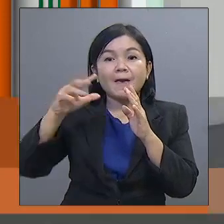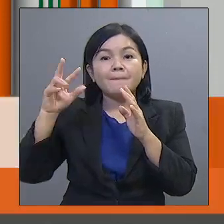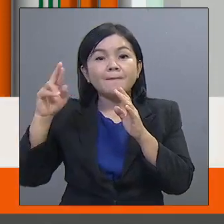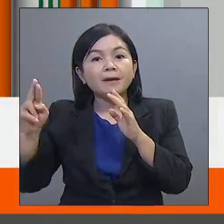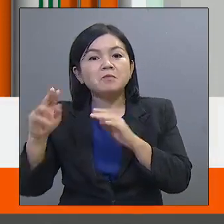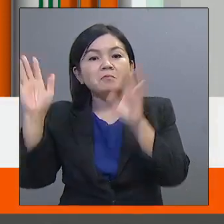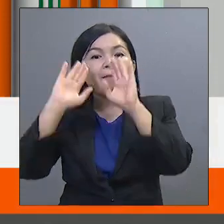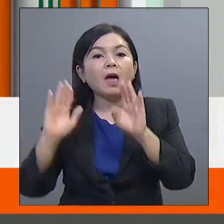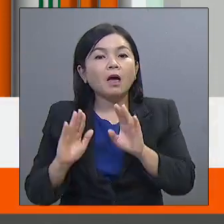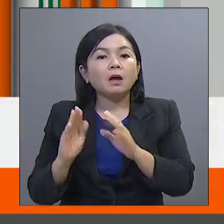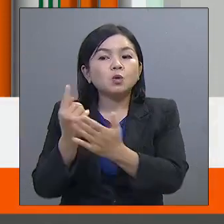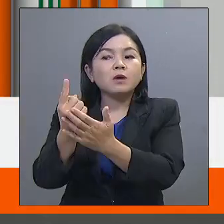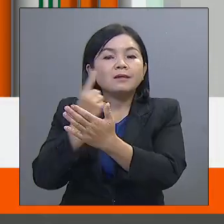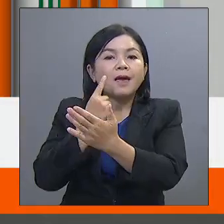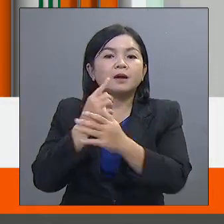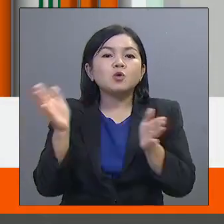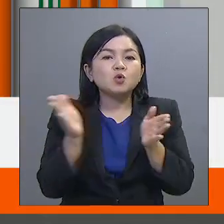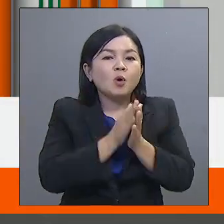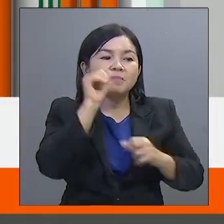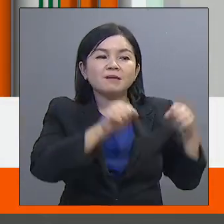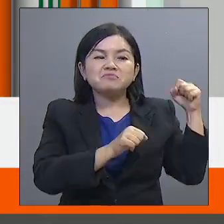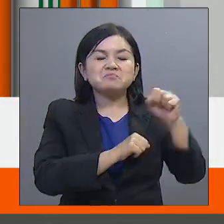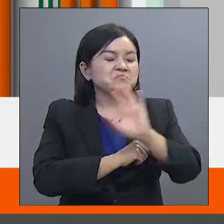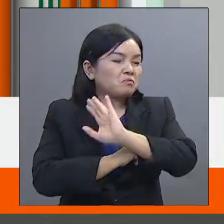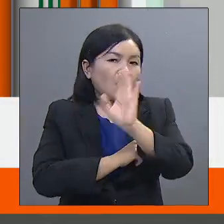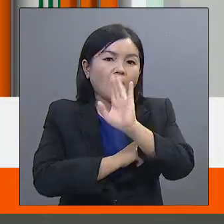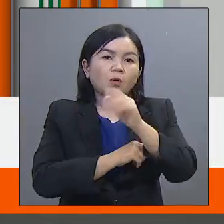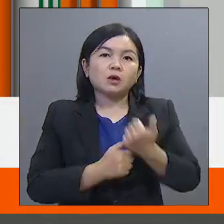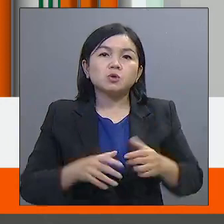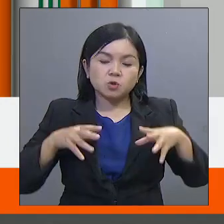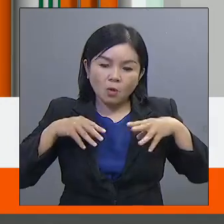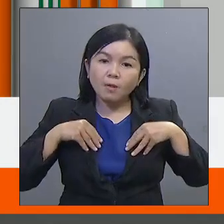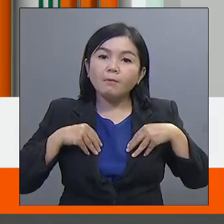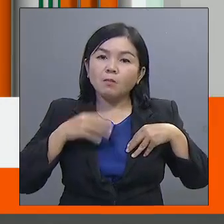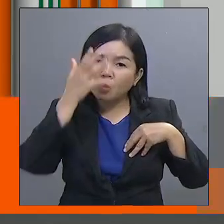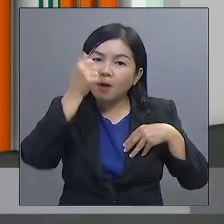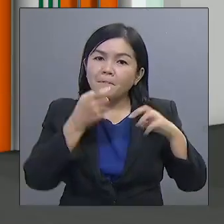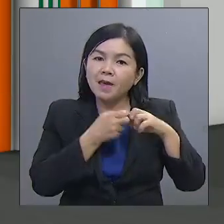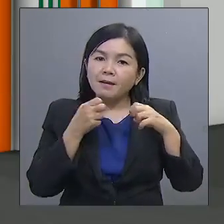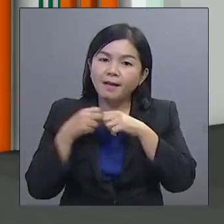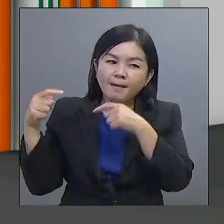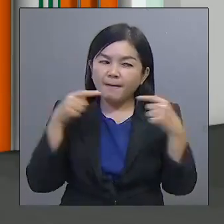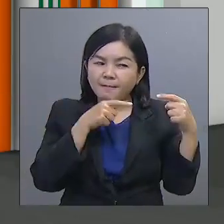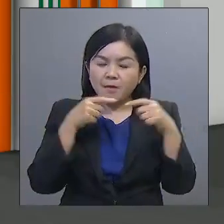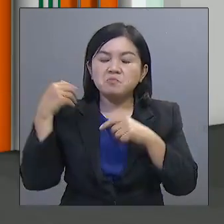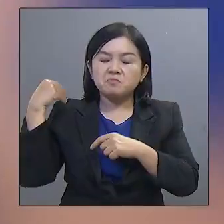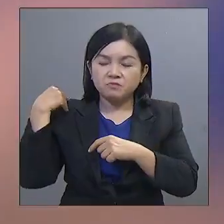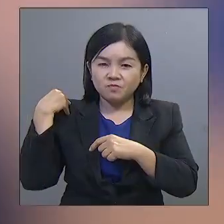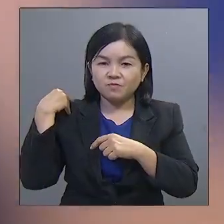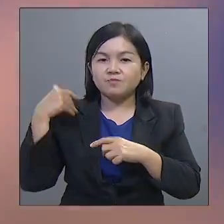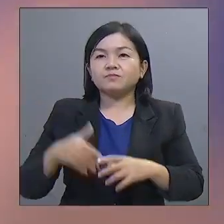ไม่ส่งนักมวยเข้าร่วมศึกวันแชมเปี้ยนชิพและเสียโบ๊ทยอมรับว่าเป็นเพราะมีปัญหาระหว่างกันค่ะ